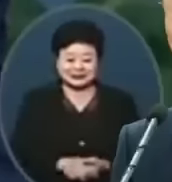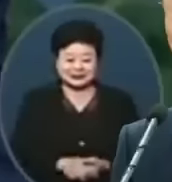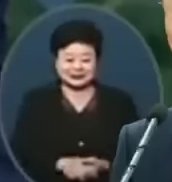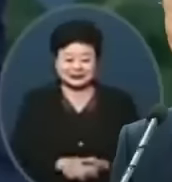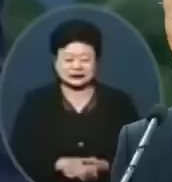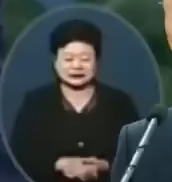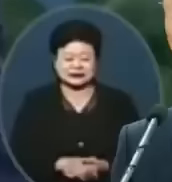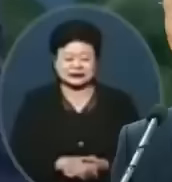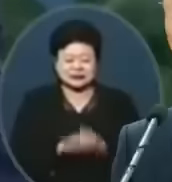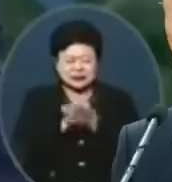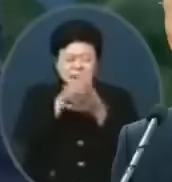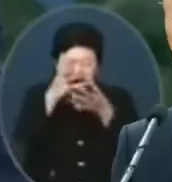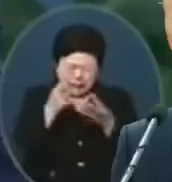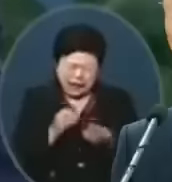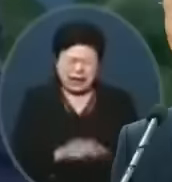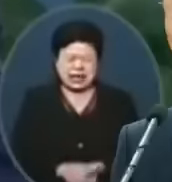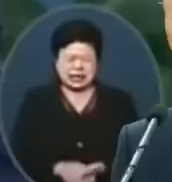저 기도했다가